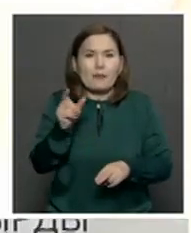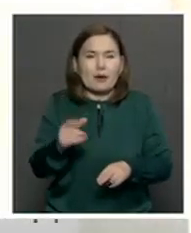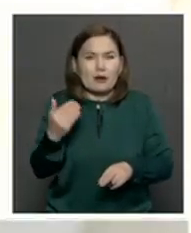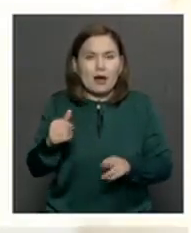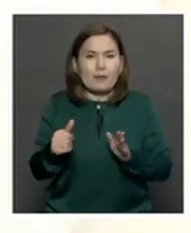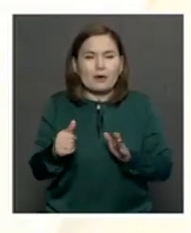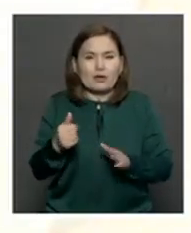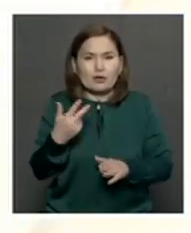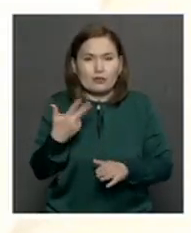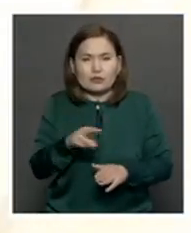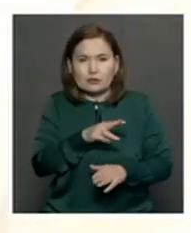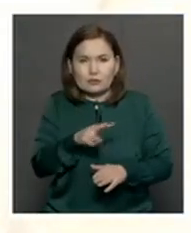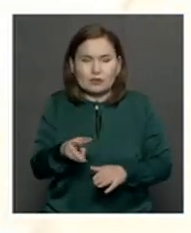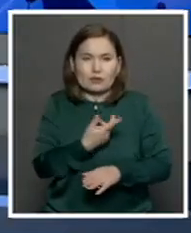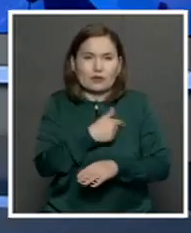мамандардың бақылауында болады.